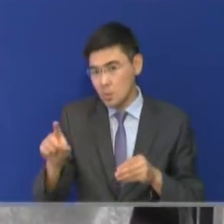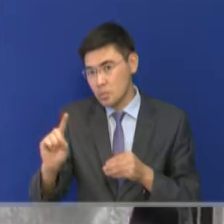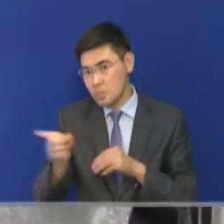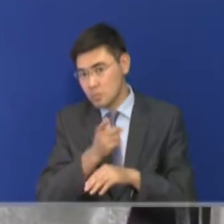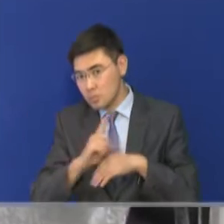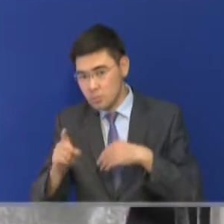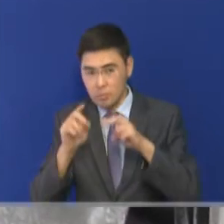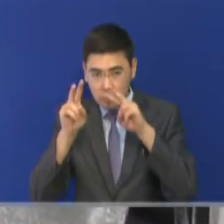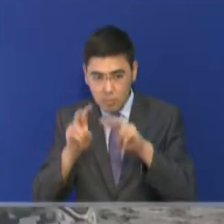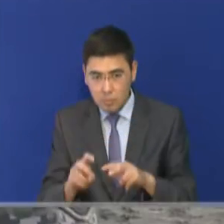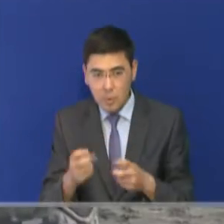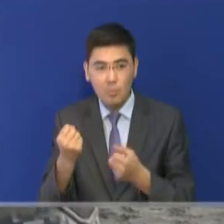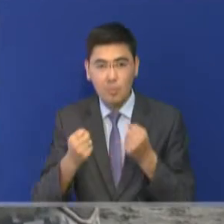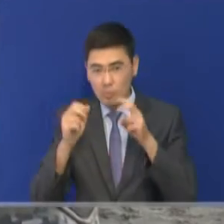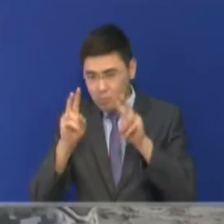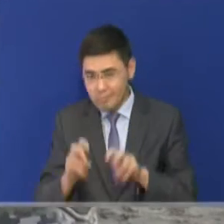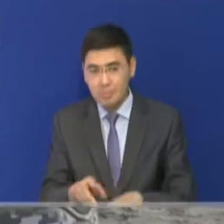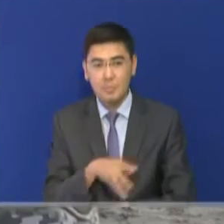досмотр проезжающей техники.